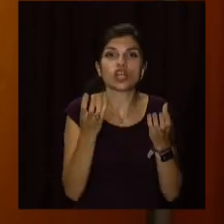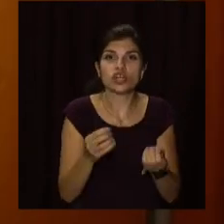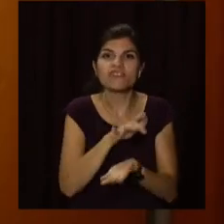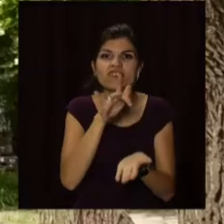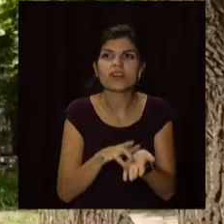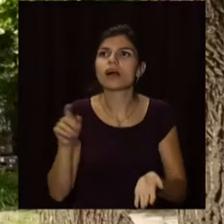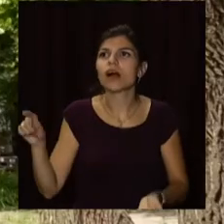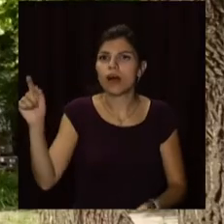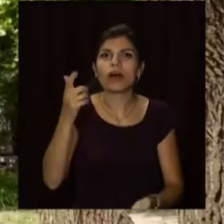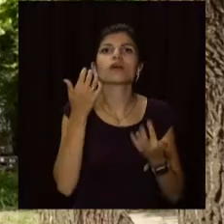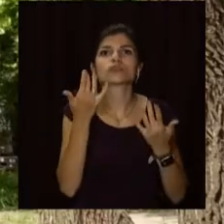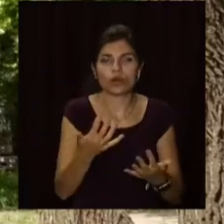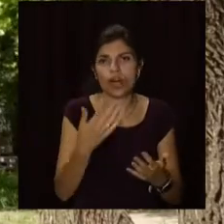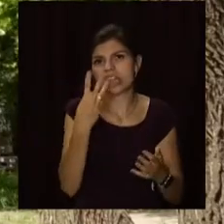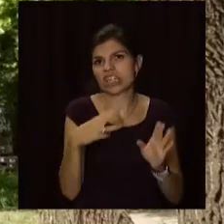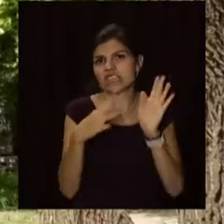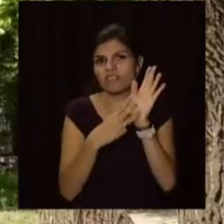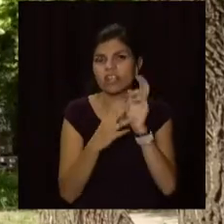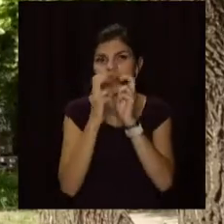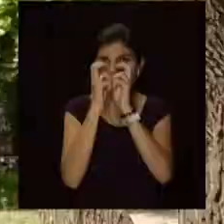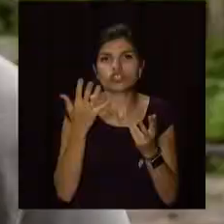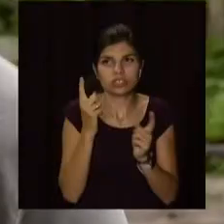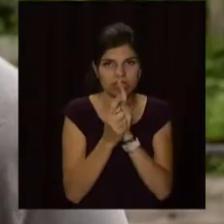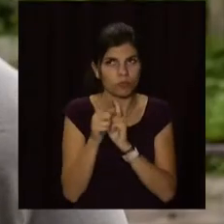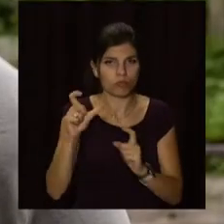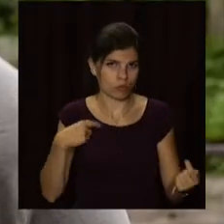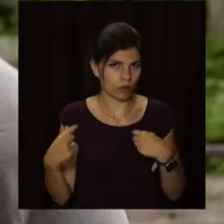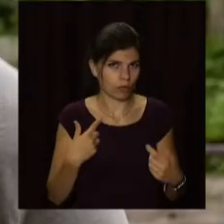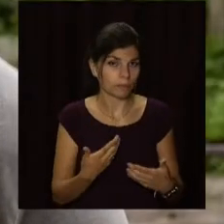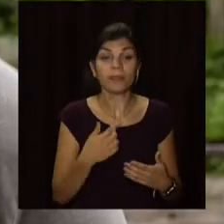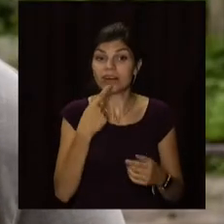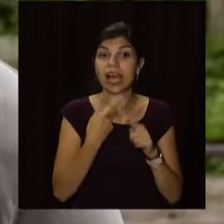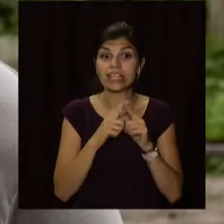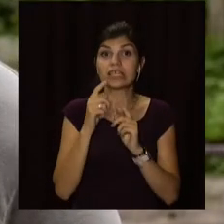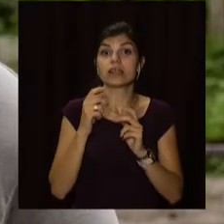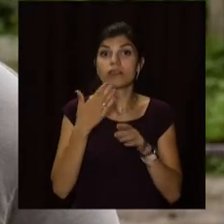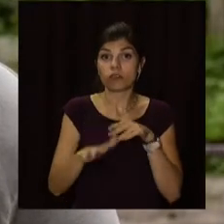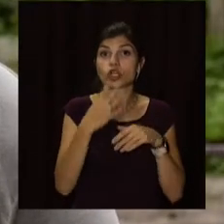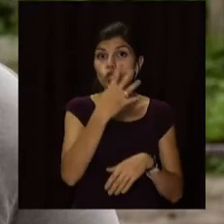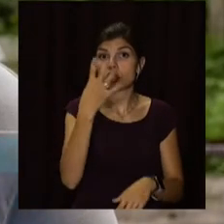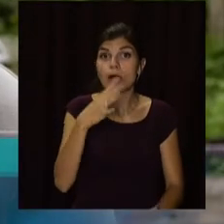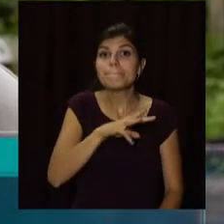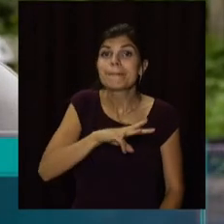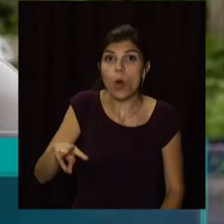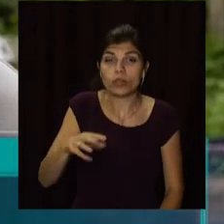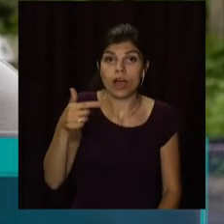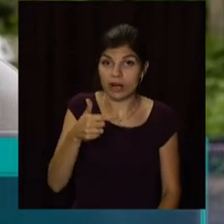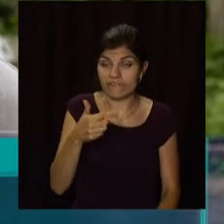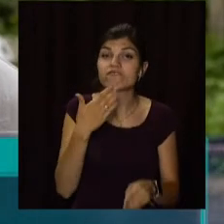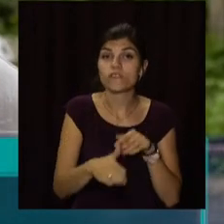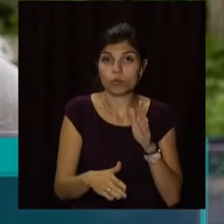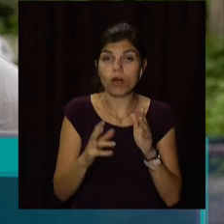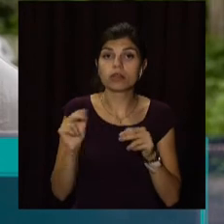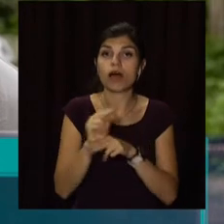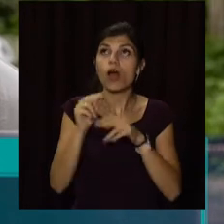місті збираються замінити 38 ліфтів. На заміну цих ліфтів буде виділено 44 мільйони гривень, а на